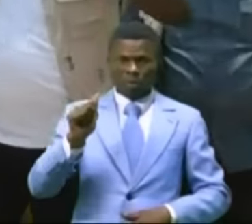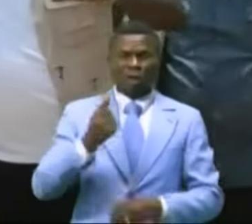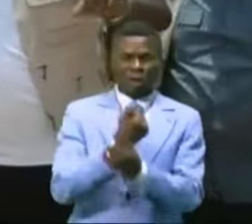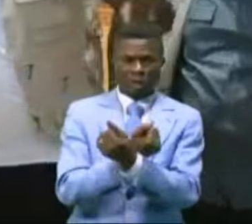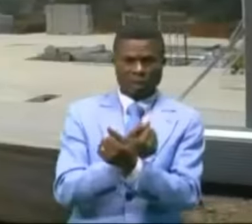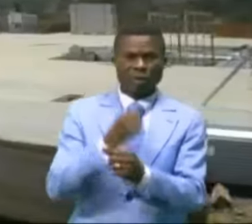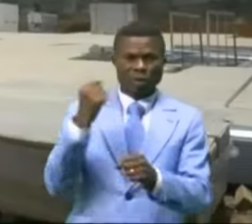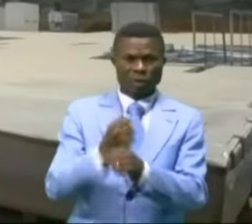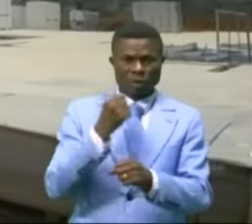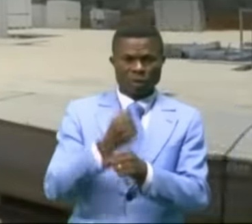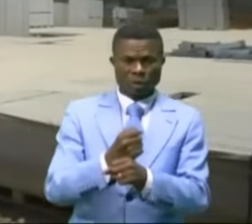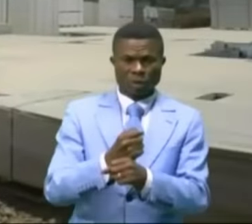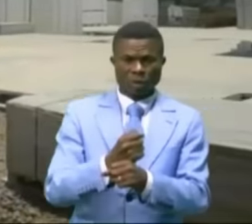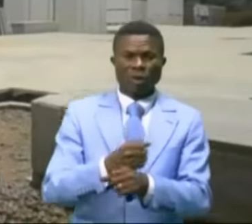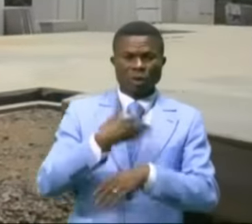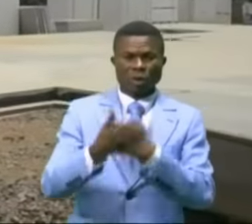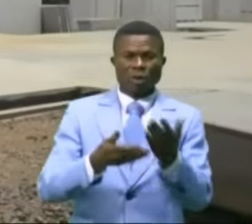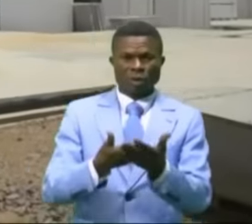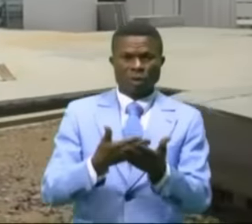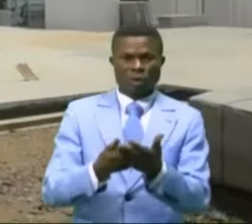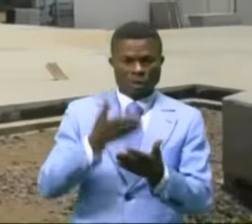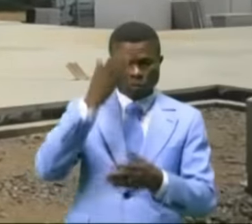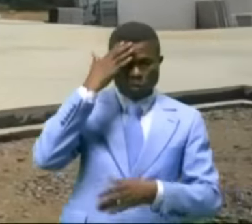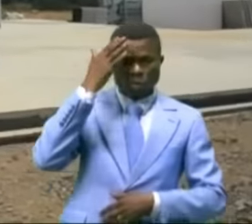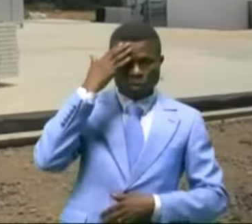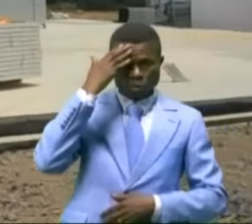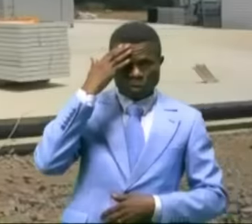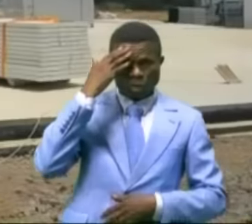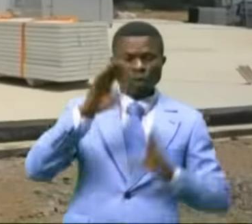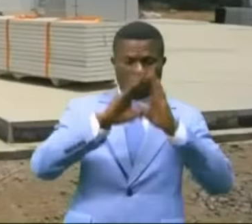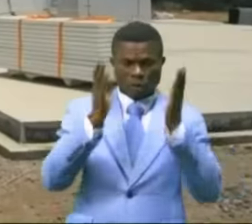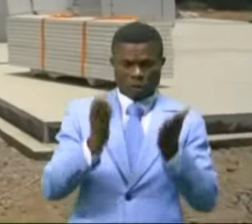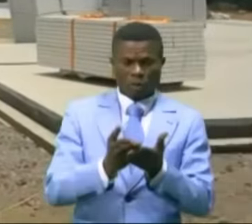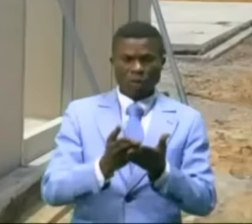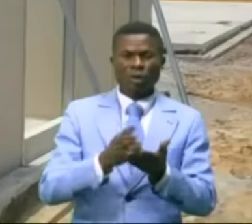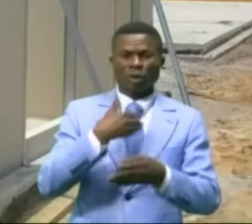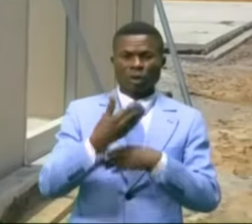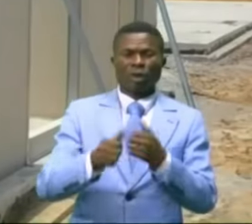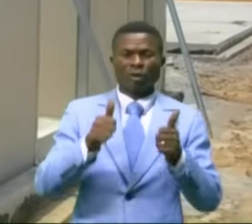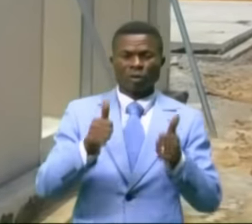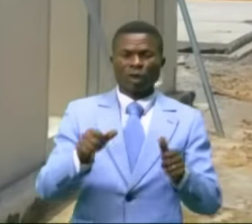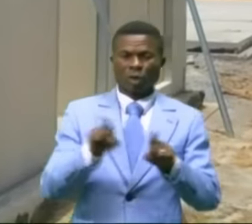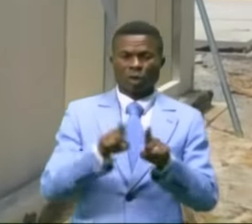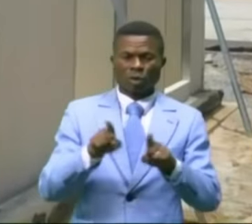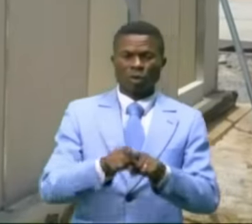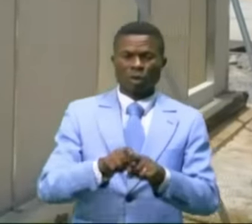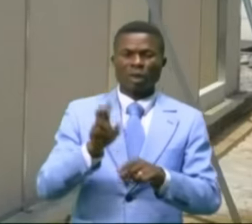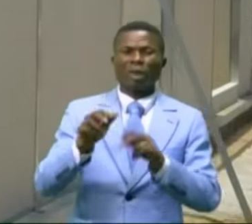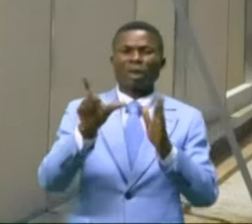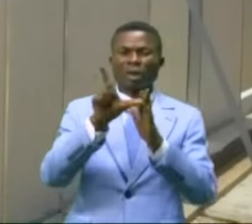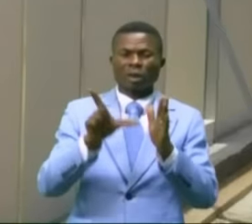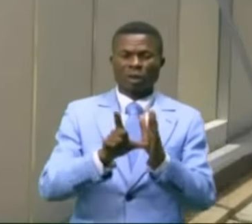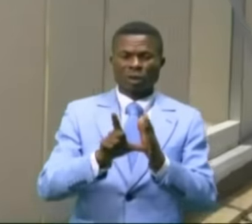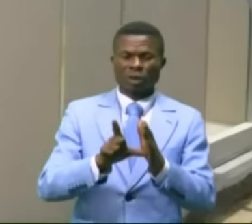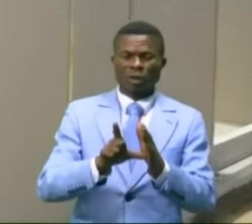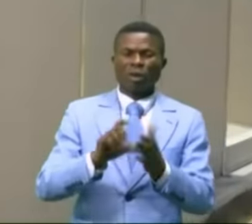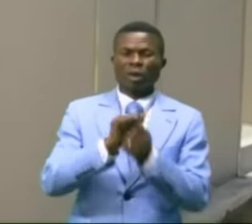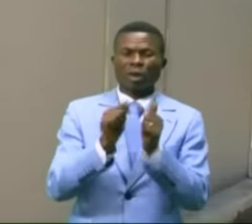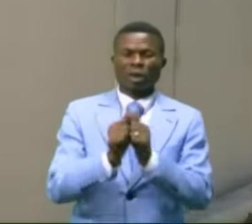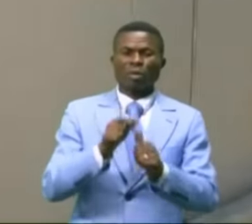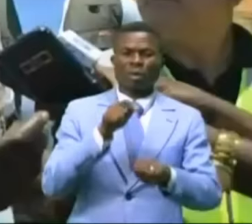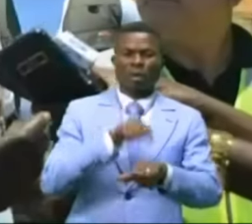inspecté le travaux en cours de réalisation pour s'assurer que tout des faits selon les normes et les clauses